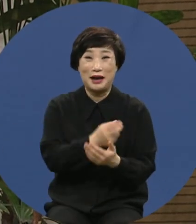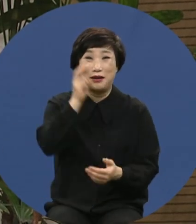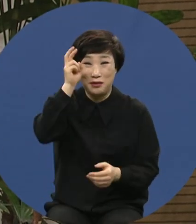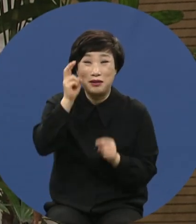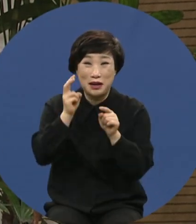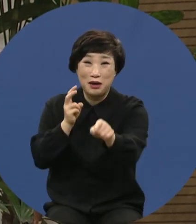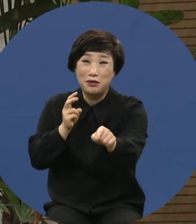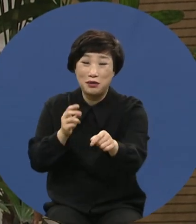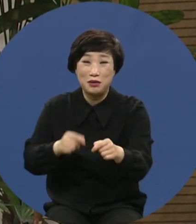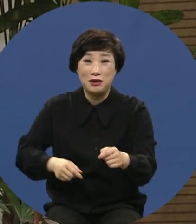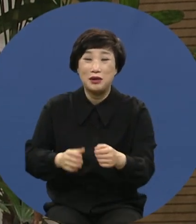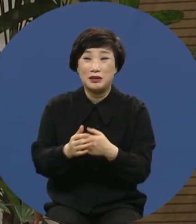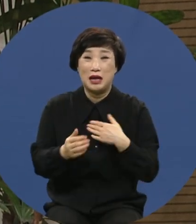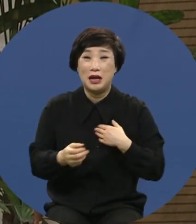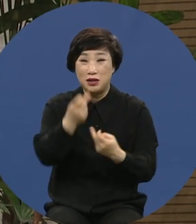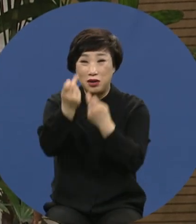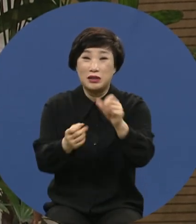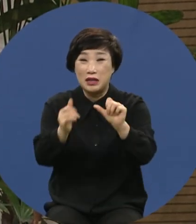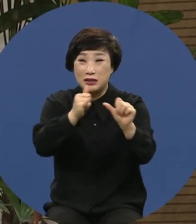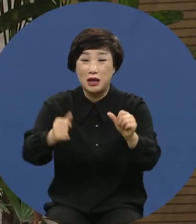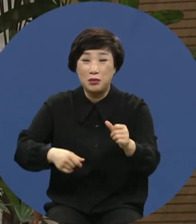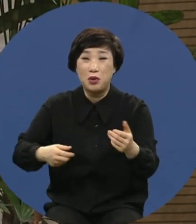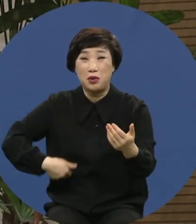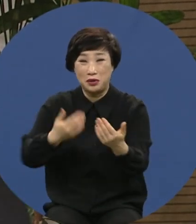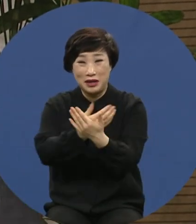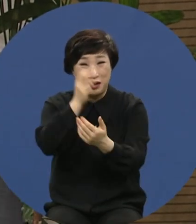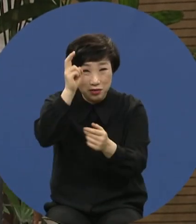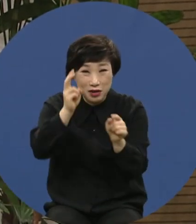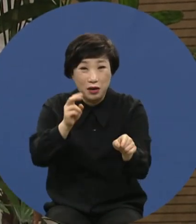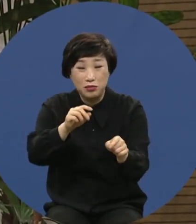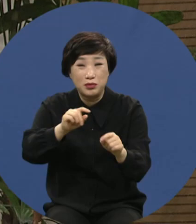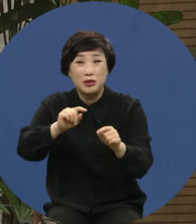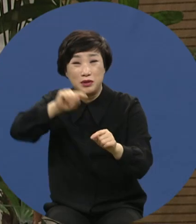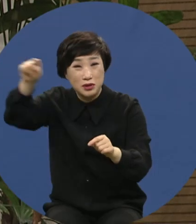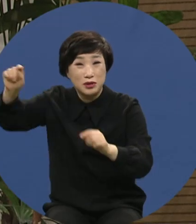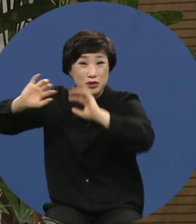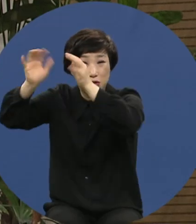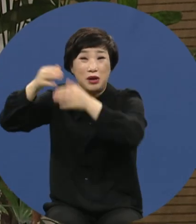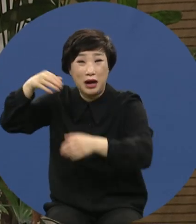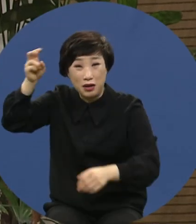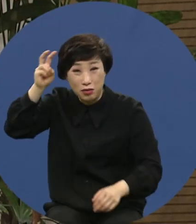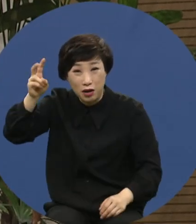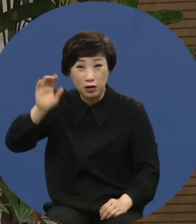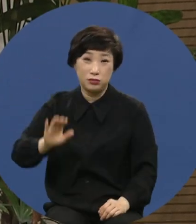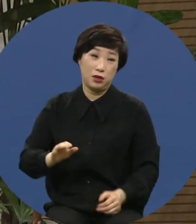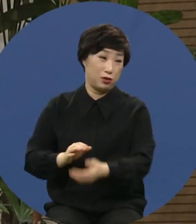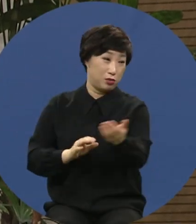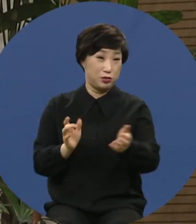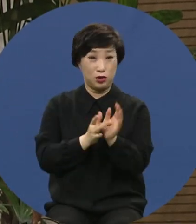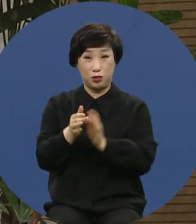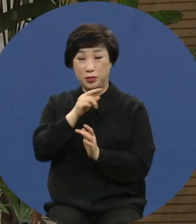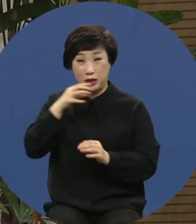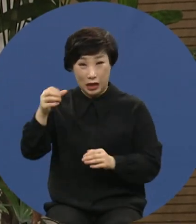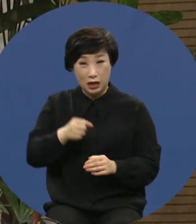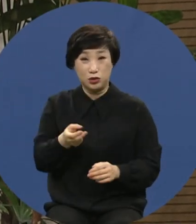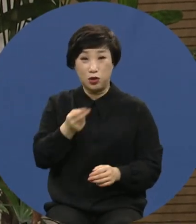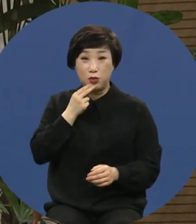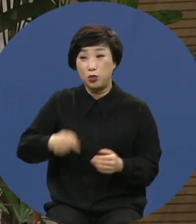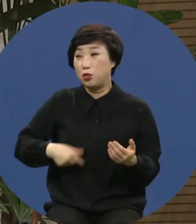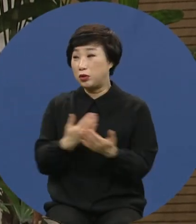회개하리이다. 회개해야 천국 간다 이 말이에요. 예수 피가 없는 회개가 무슨 의미가 있어요?